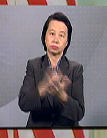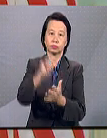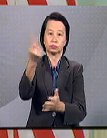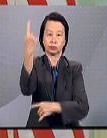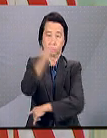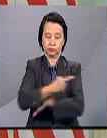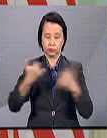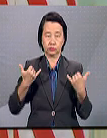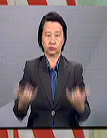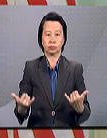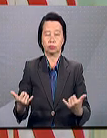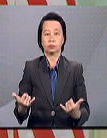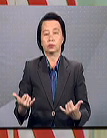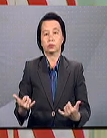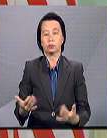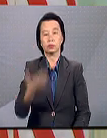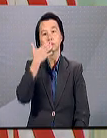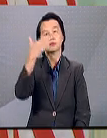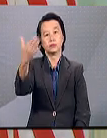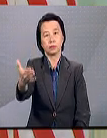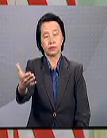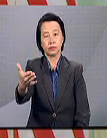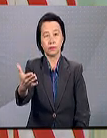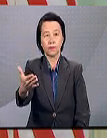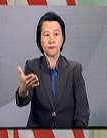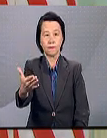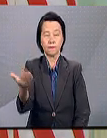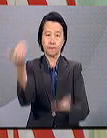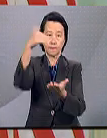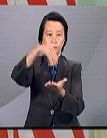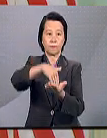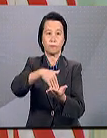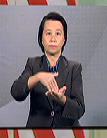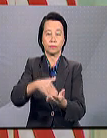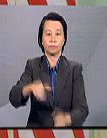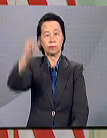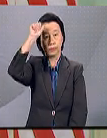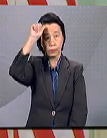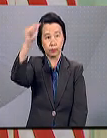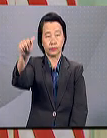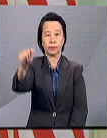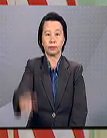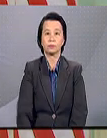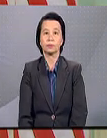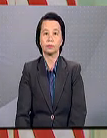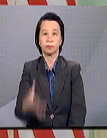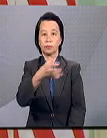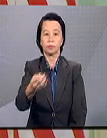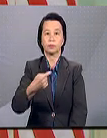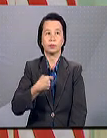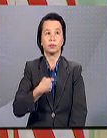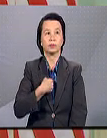sampaikan hari ini. Terima kasih sekali lagi. Assalamualaikum warahmatullahi wabarakatuh, dan